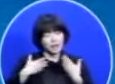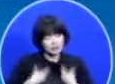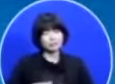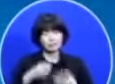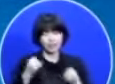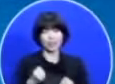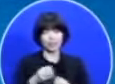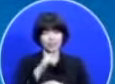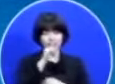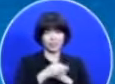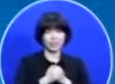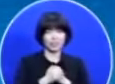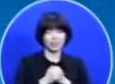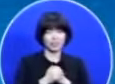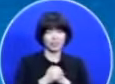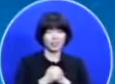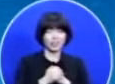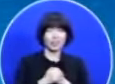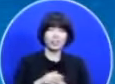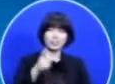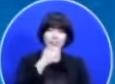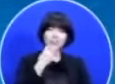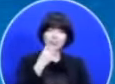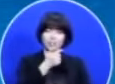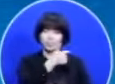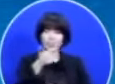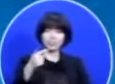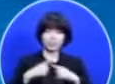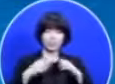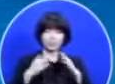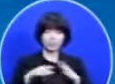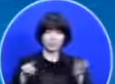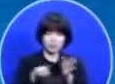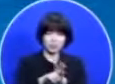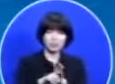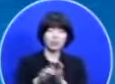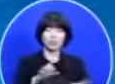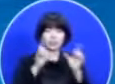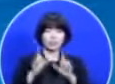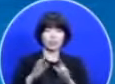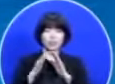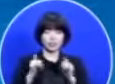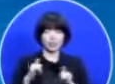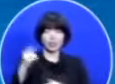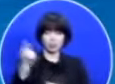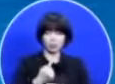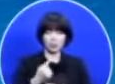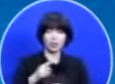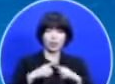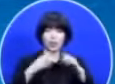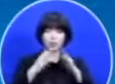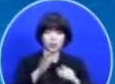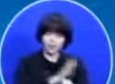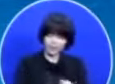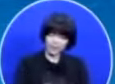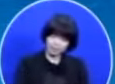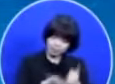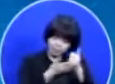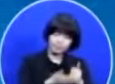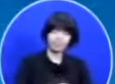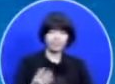서울에서 큰 교회에서 신앙생활 하던 분들이 오면 아주 교회를 잘 섬기고 성도들의 생활에